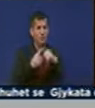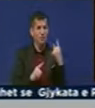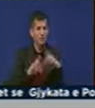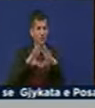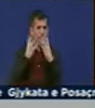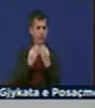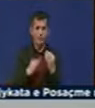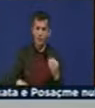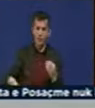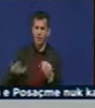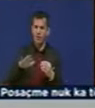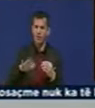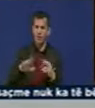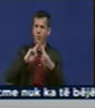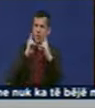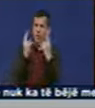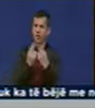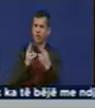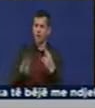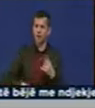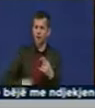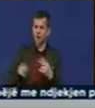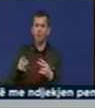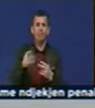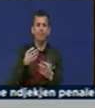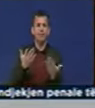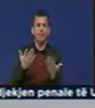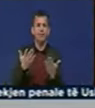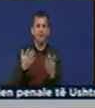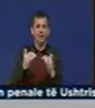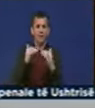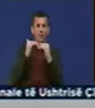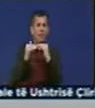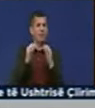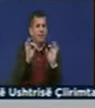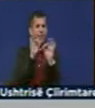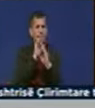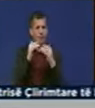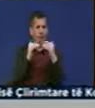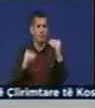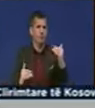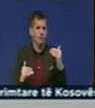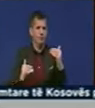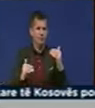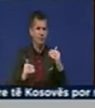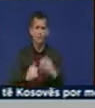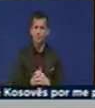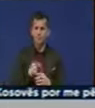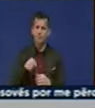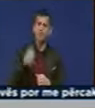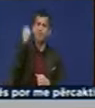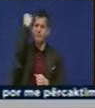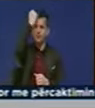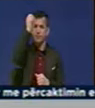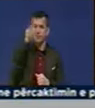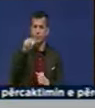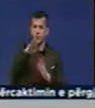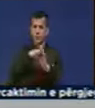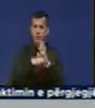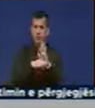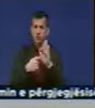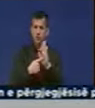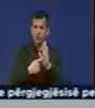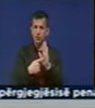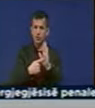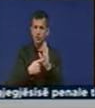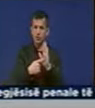përbëjnë gratë, ato vazhdojnë të mos kenë statusin e barabartë me burrat. Kosova ka një kornizë ligjore